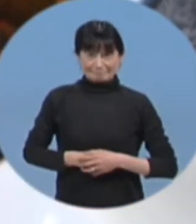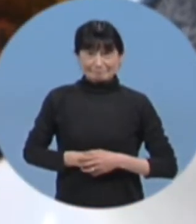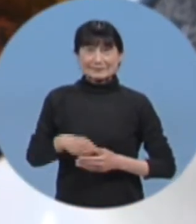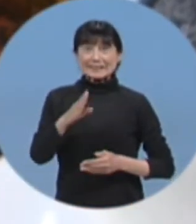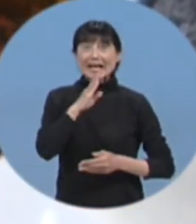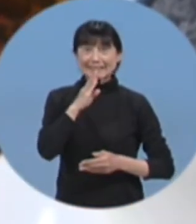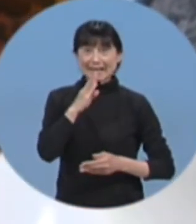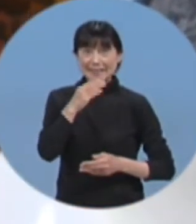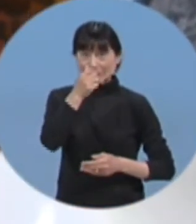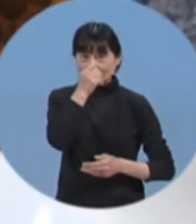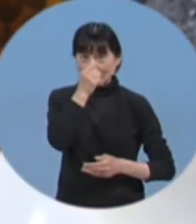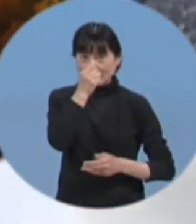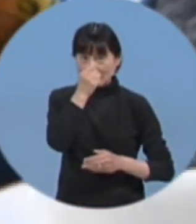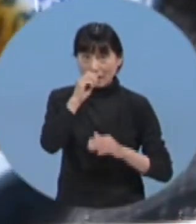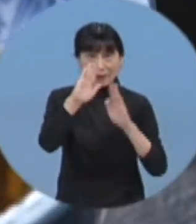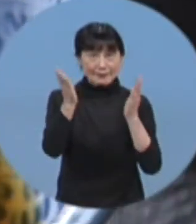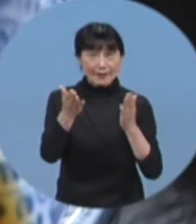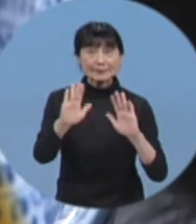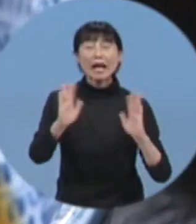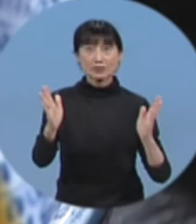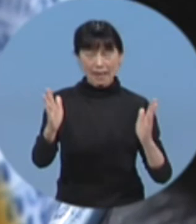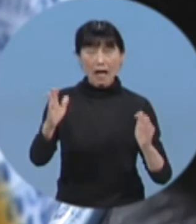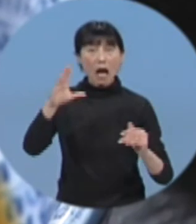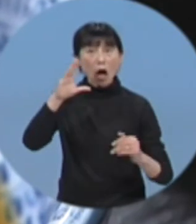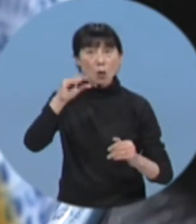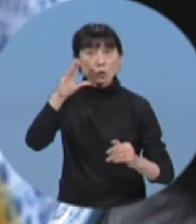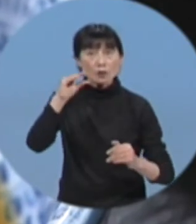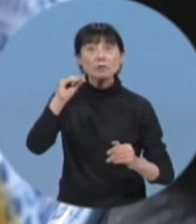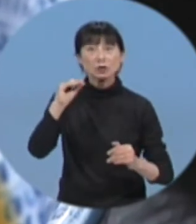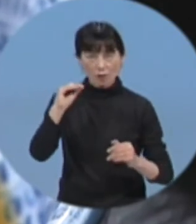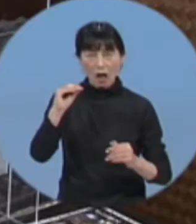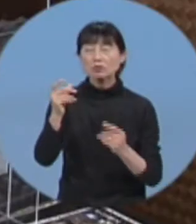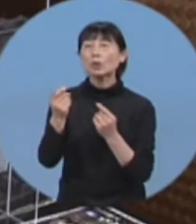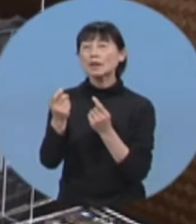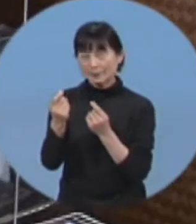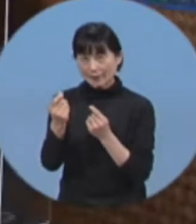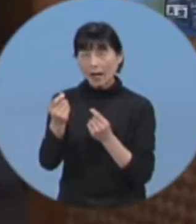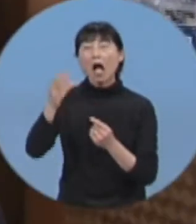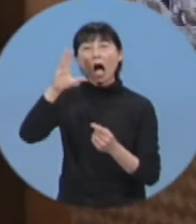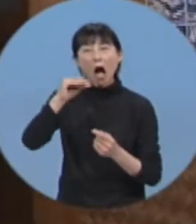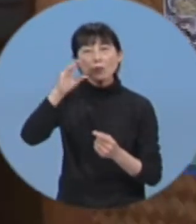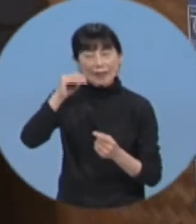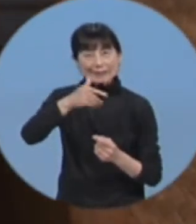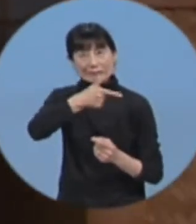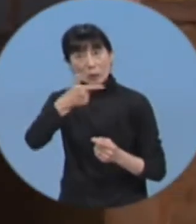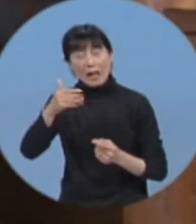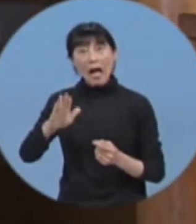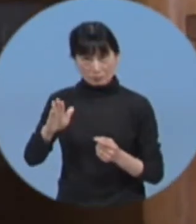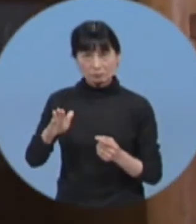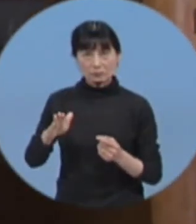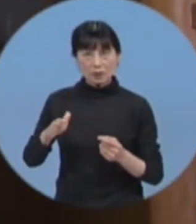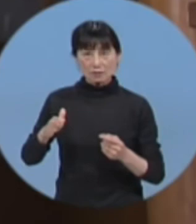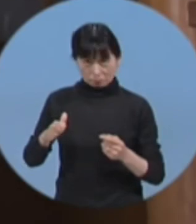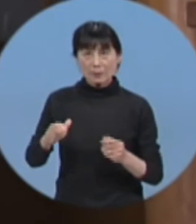確かに臭みは全くなくて、ちょっとコリコリしてる感じ。 そうですね、 はい、 歯ごたえはすごくあると思います。まあできてる状態